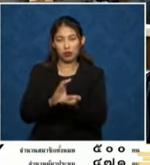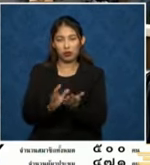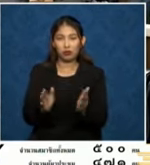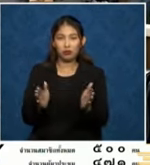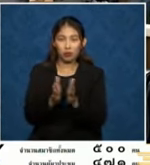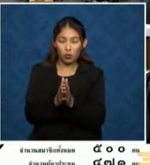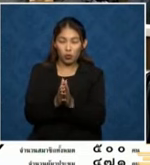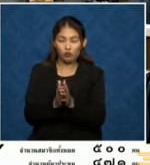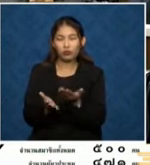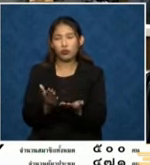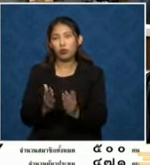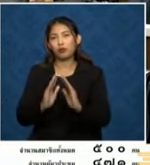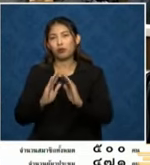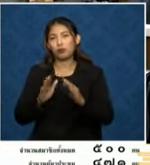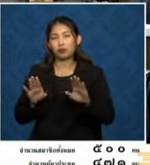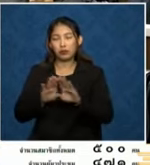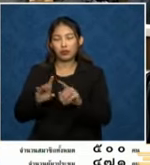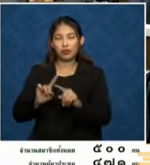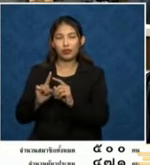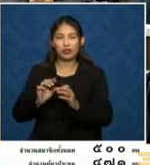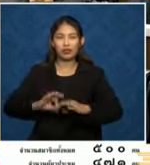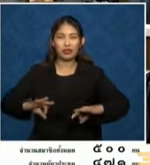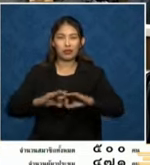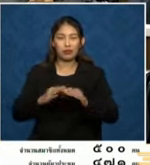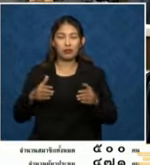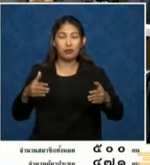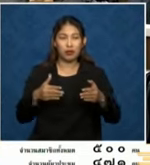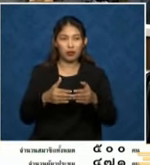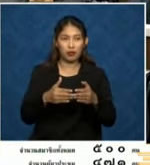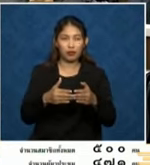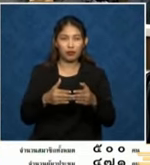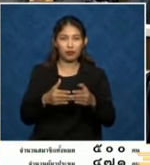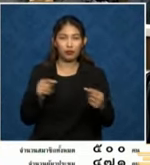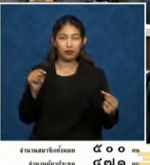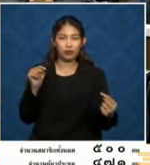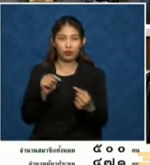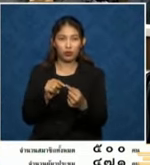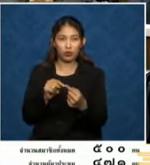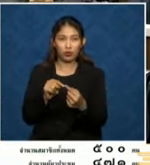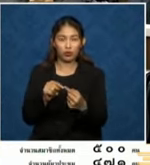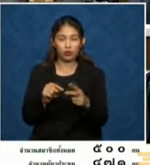รวมแต่วันนี้ครับอยากจะอภิปรายเจาะจงไปที่งบประมาณทั้งหมดอยู่ที่ประมาณ